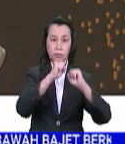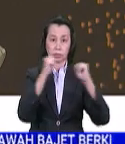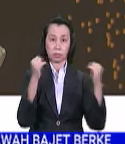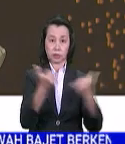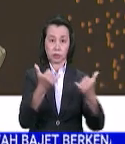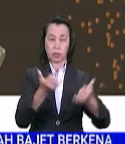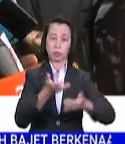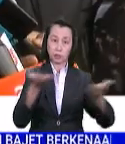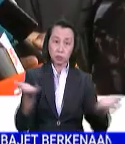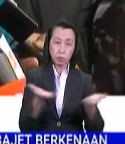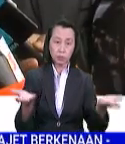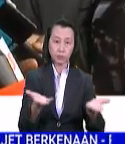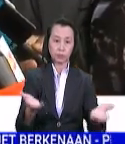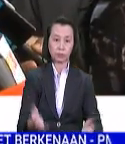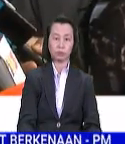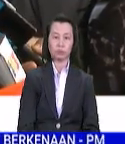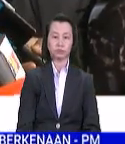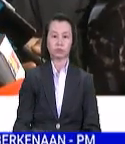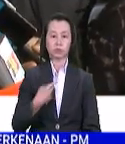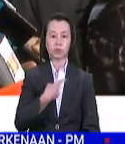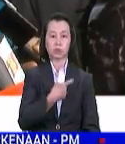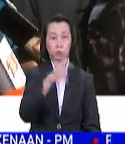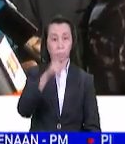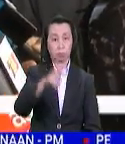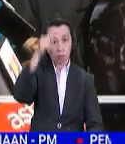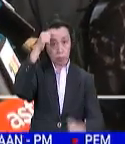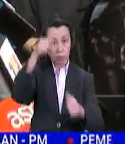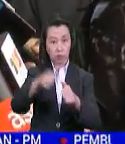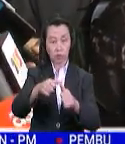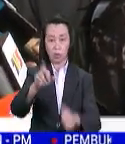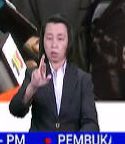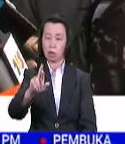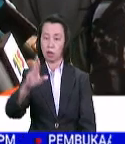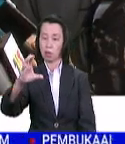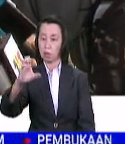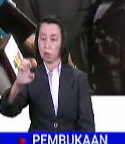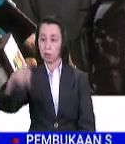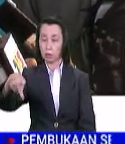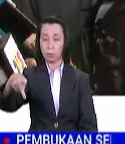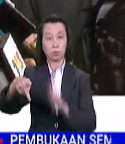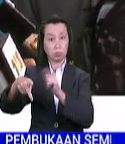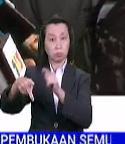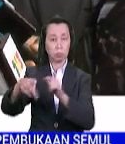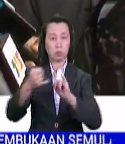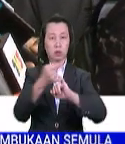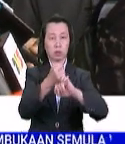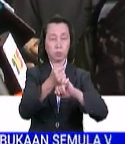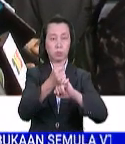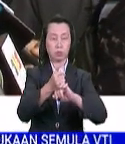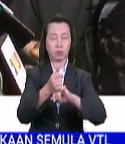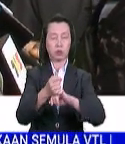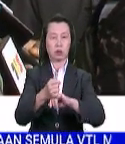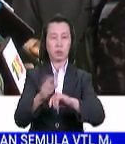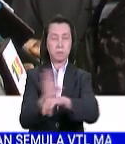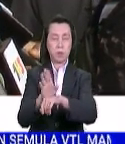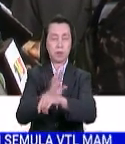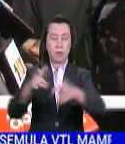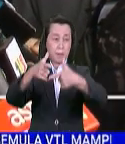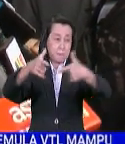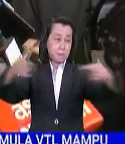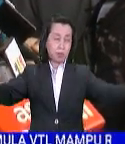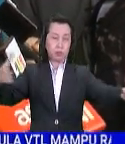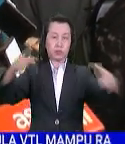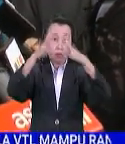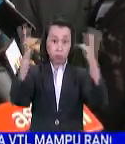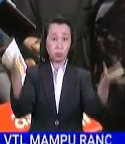on Hai dan kita harus ingat Arsyad merupakan perjanjian perdagangan yang terbesar di dunia pada